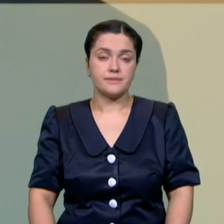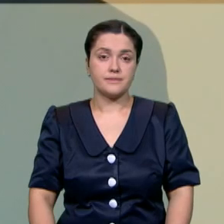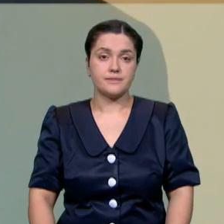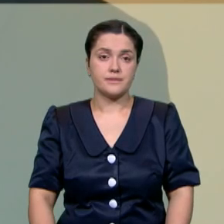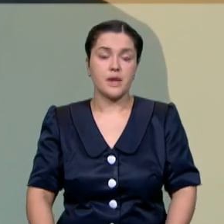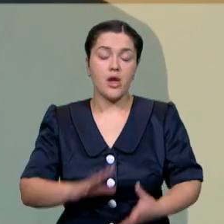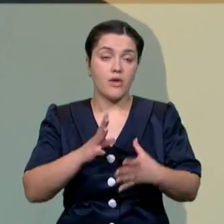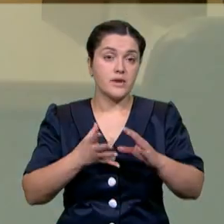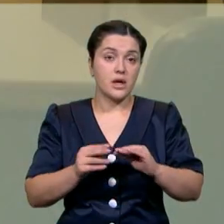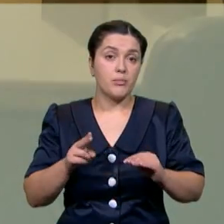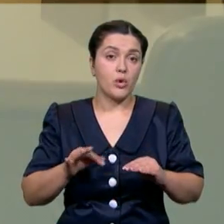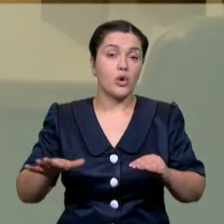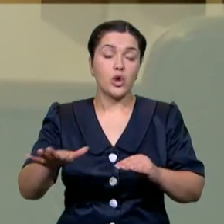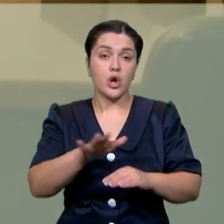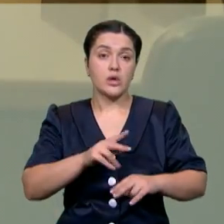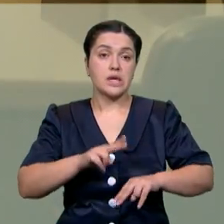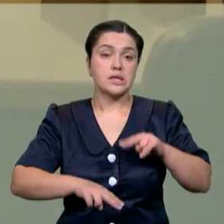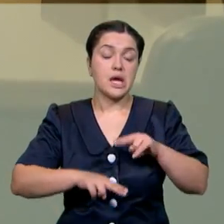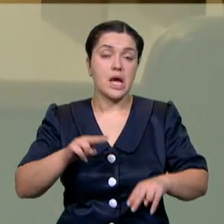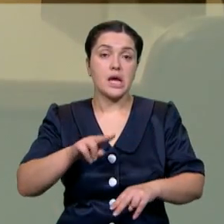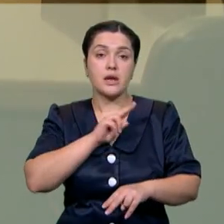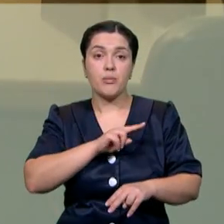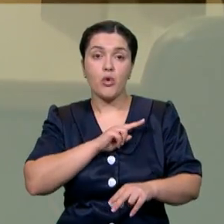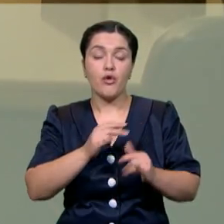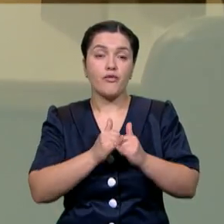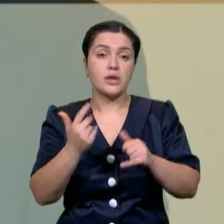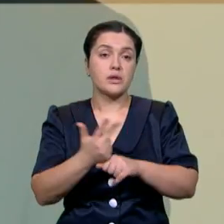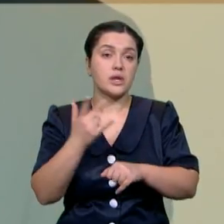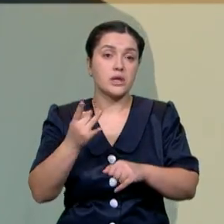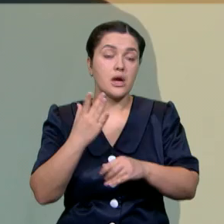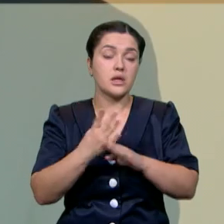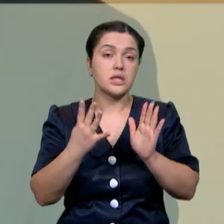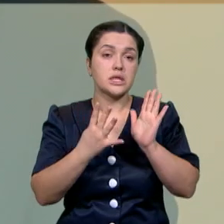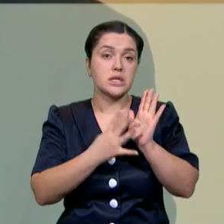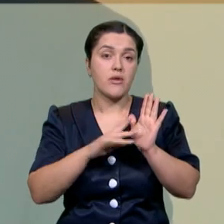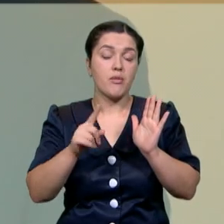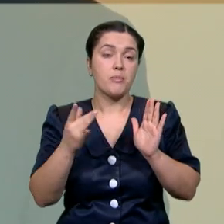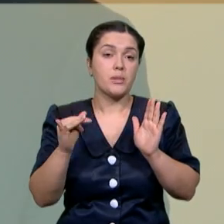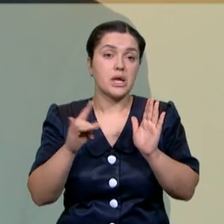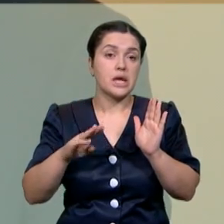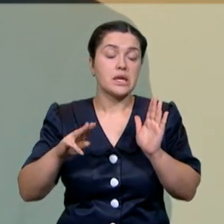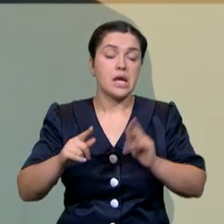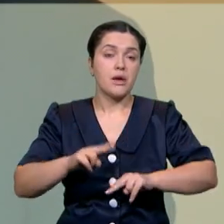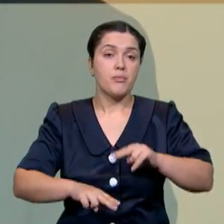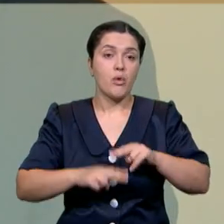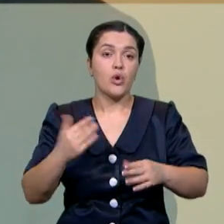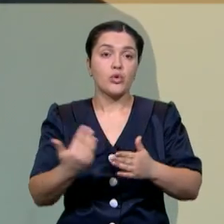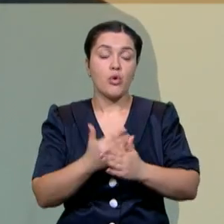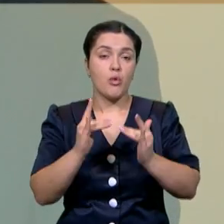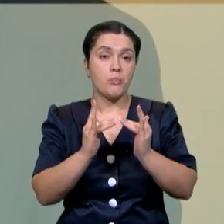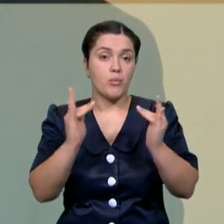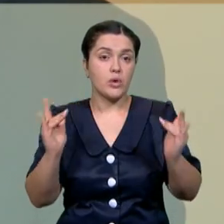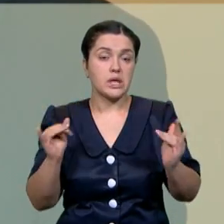В целом по району объемы строительных работ выросли в 3 раза и составили 9,5 миллиардов тенге. Возводится новый мост и